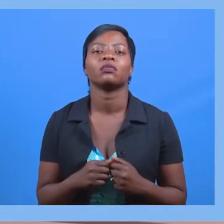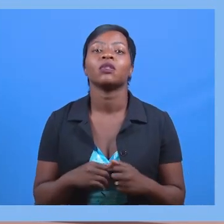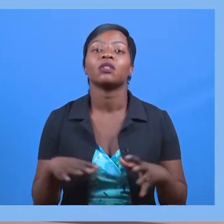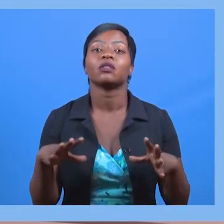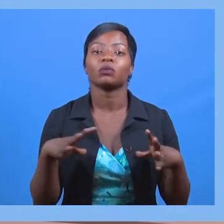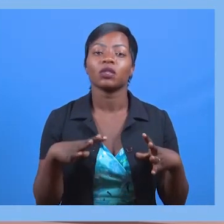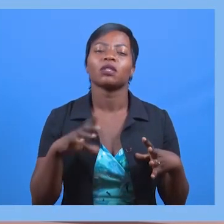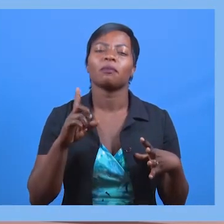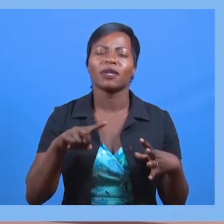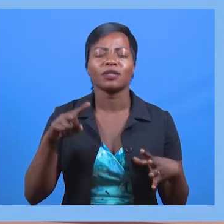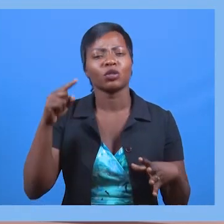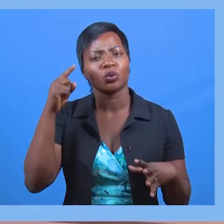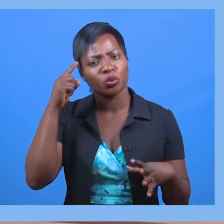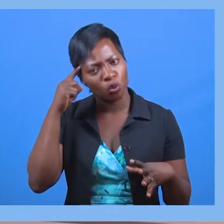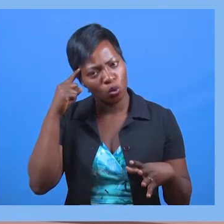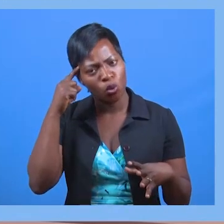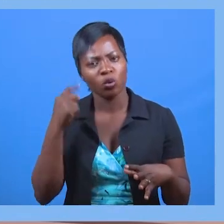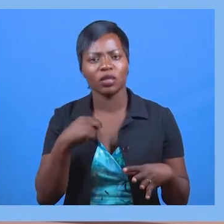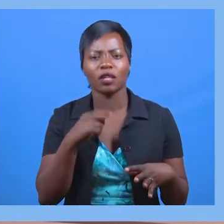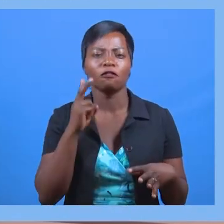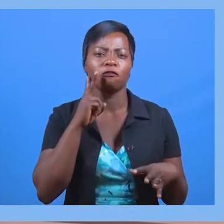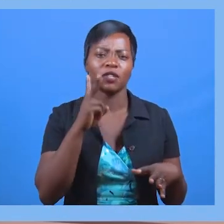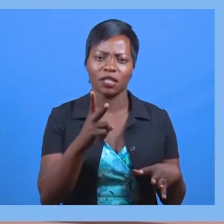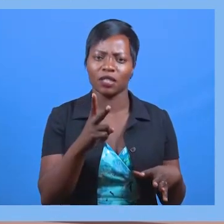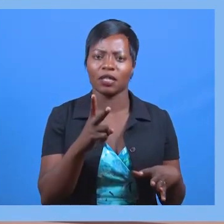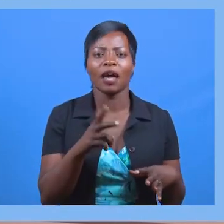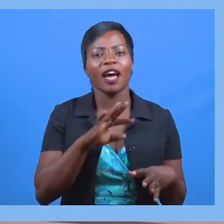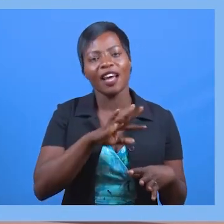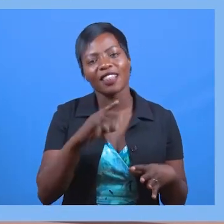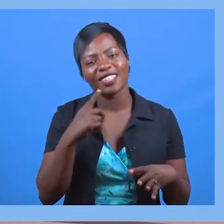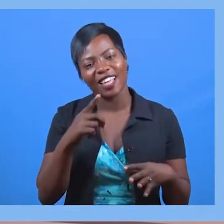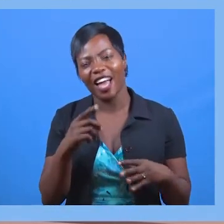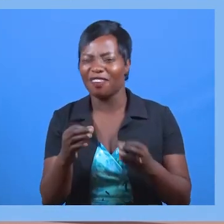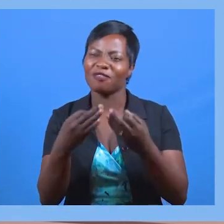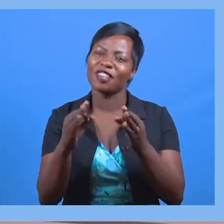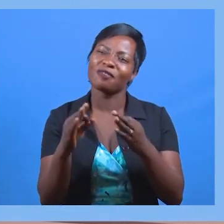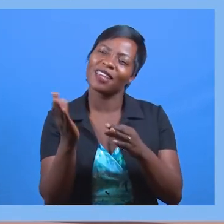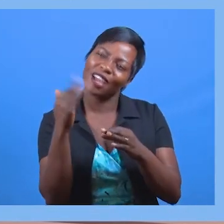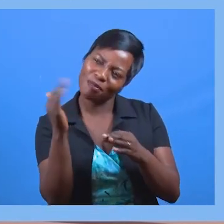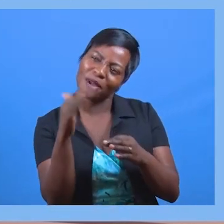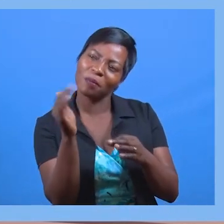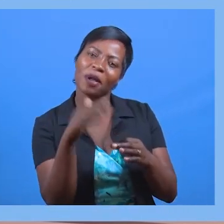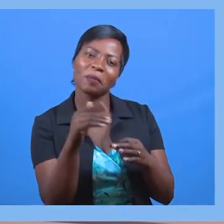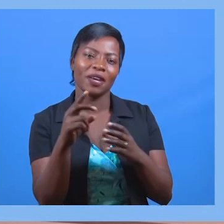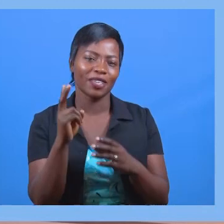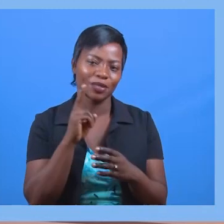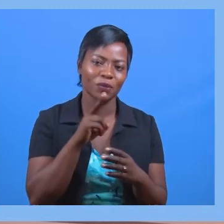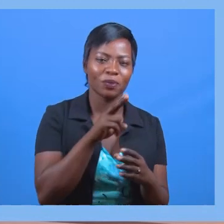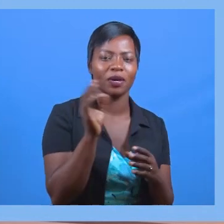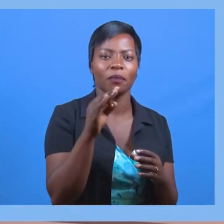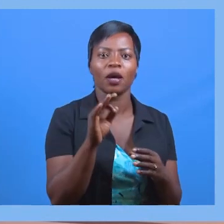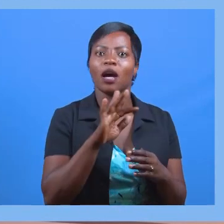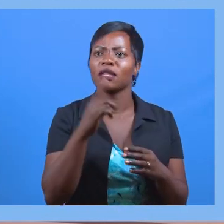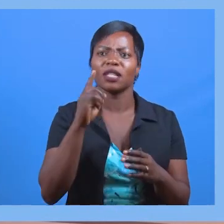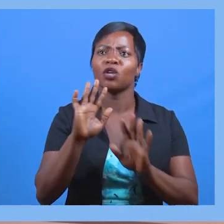tine muganho, tine pekugumira. Zvimwe munotonzi aiwa svikai henyu kuno, aiwa endai apo. Vamwe vatoita zvokutodzorwa kuti